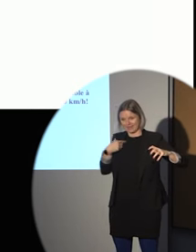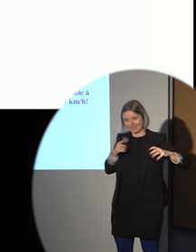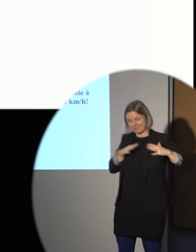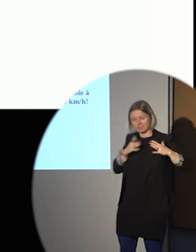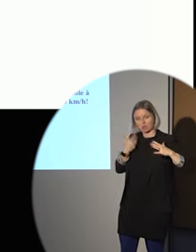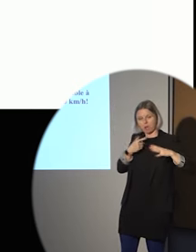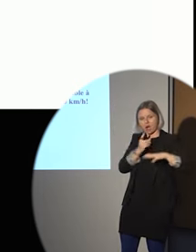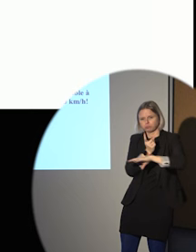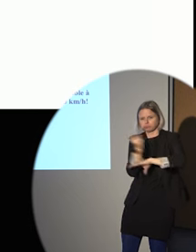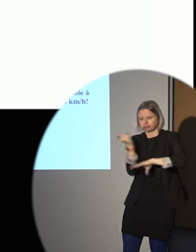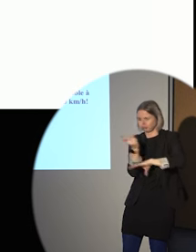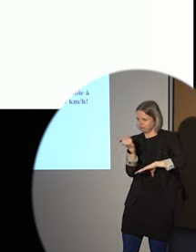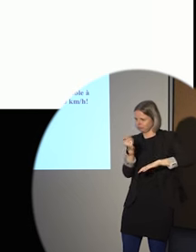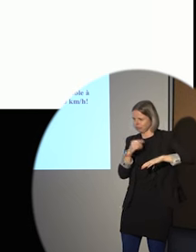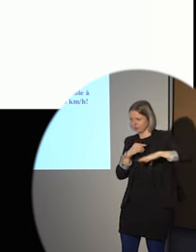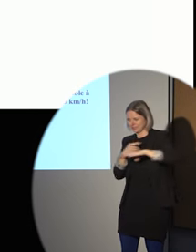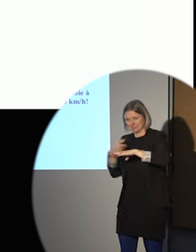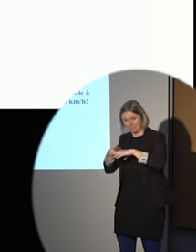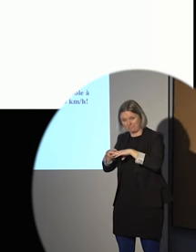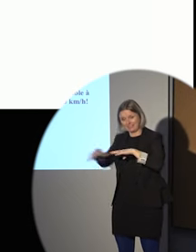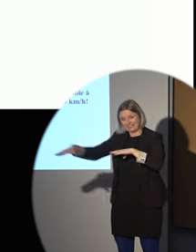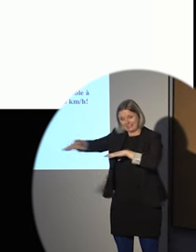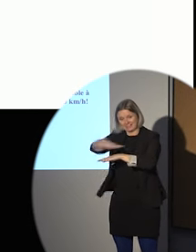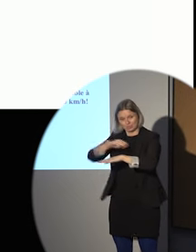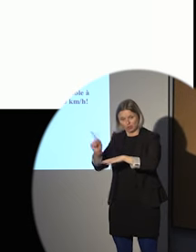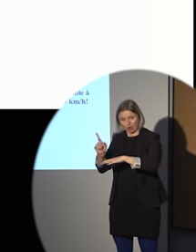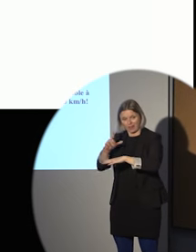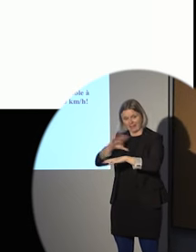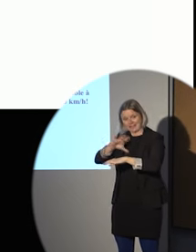la lumière et qu'il rencontre un tout petit grain de poussière,